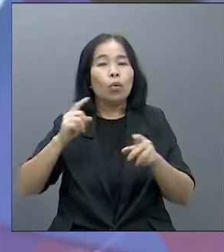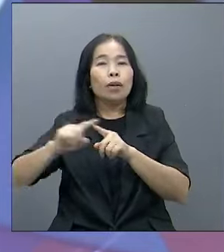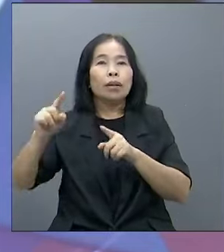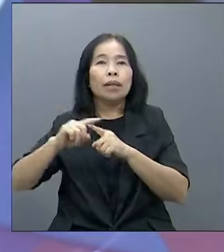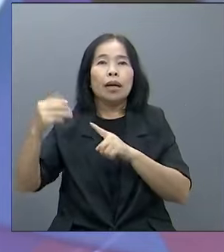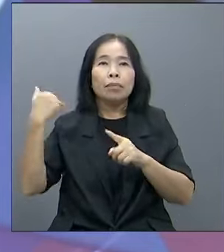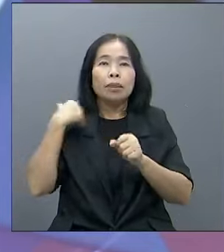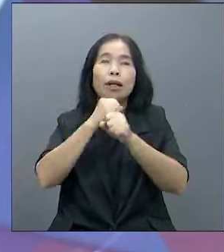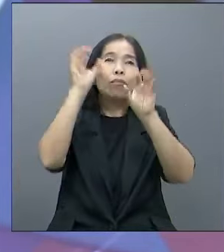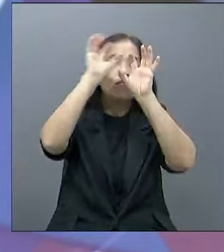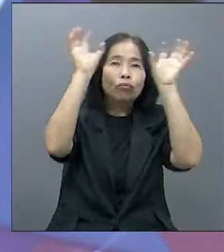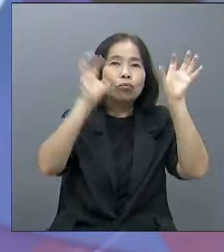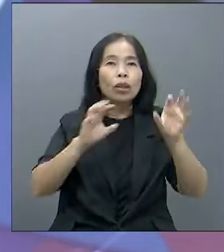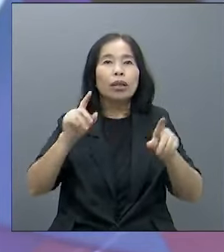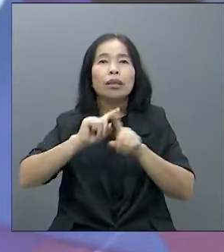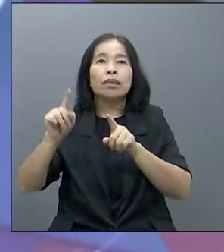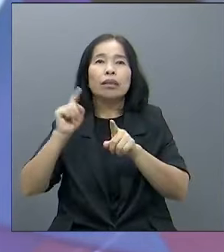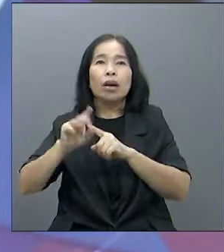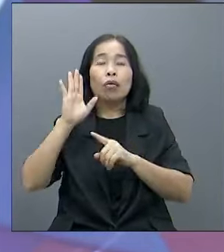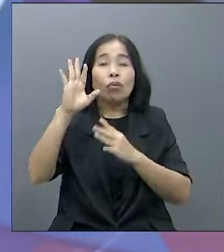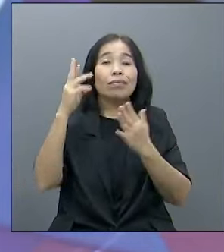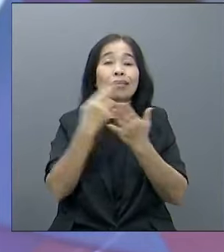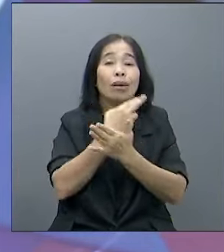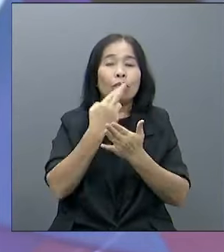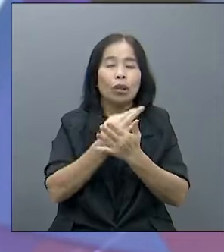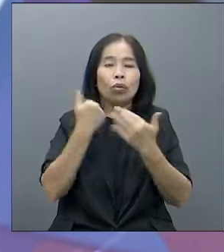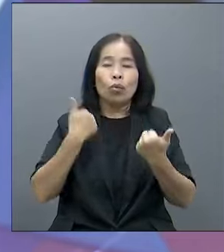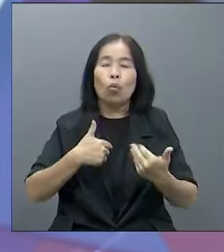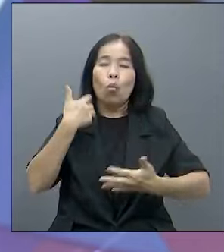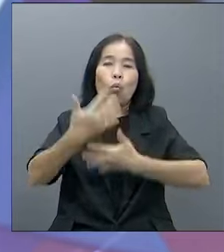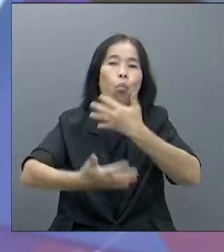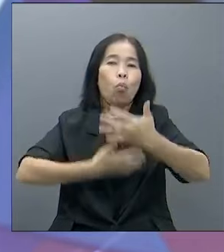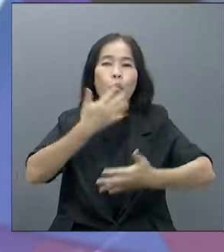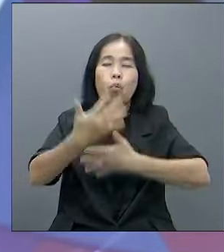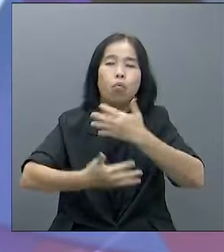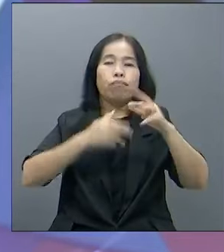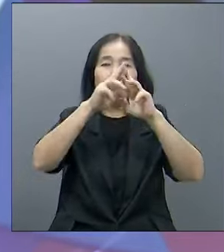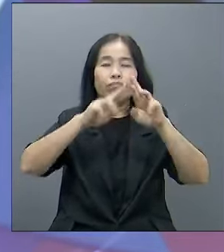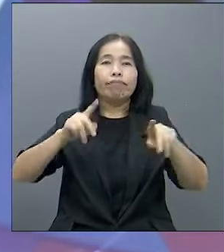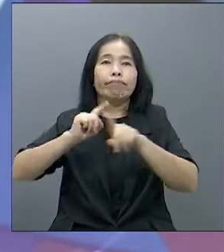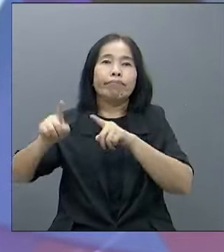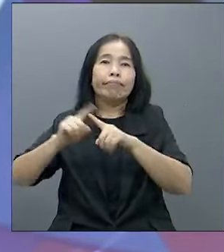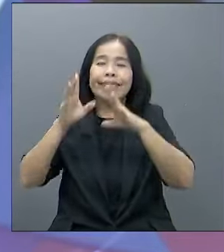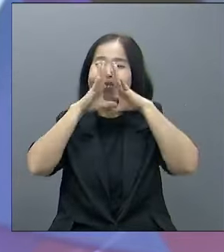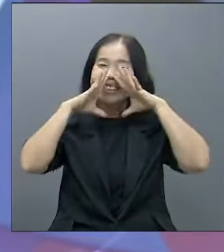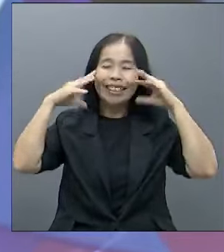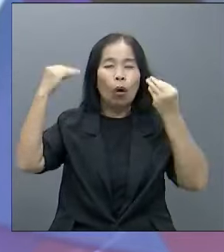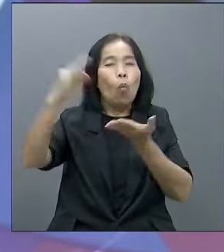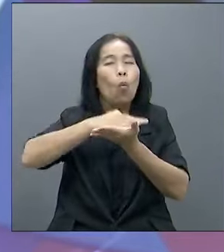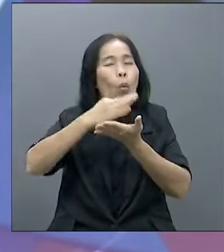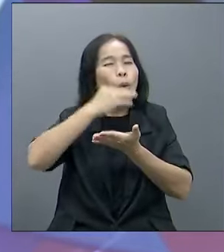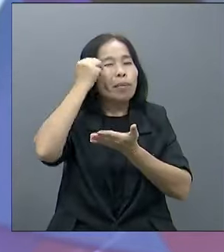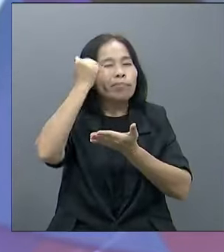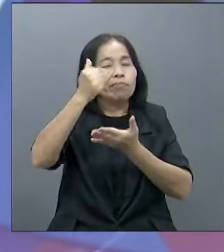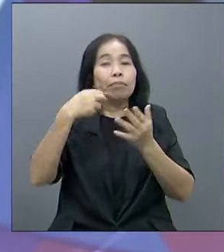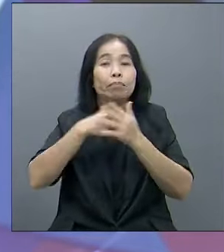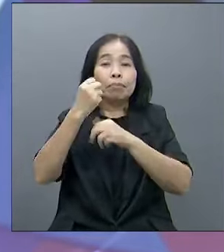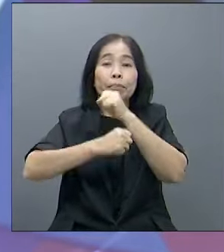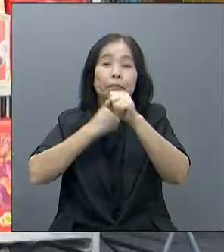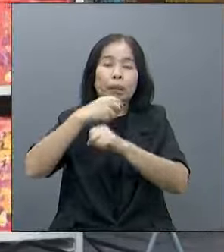ประดับตกแต่งเครื่องไหว้ที่จังหวัดราชบุรีตอนนี้เขาบอกว่าร้านหลายๆร้านยิ้มแป้นขายดีรับปีมังกร